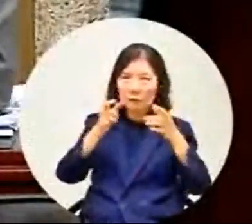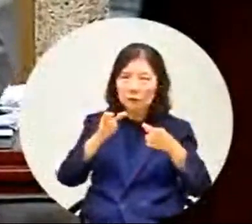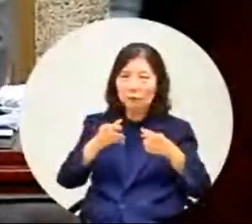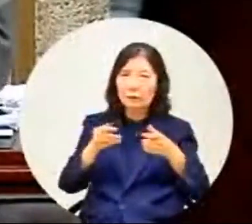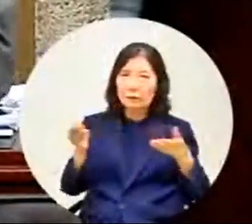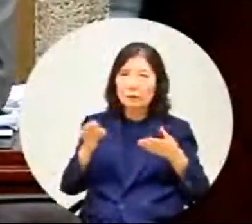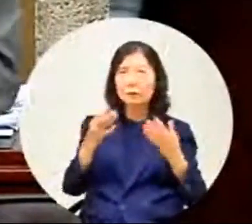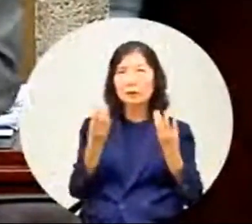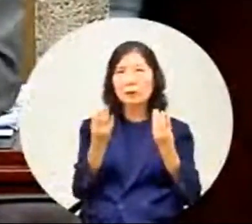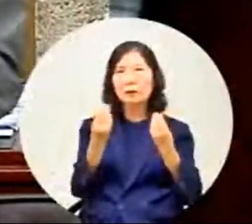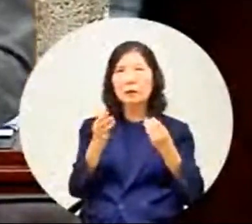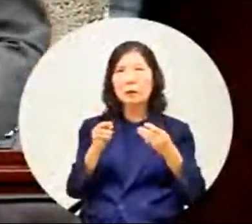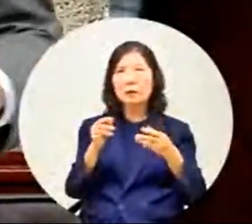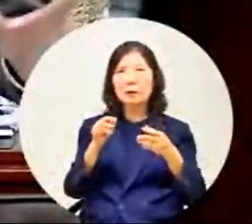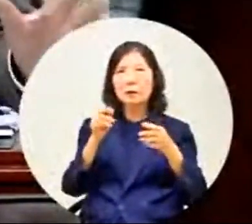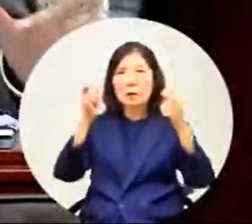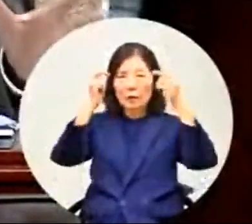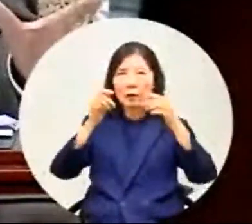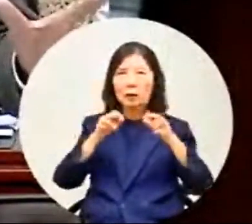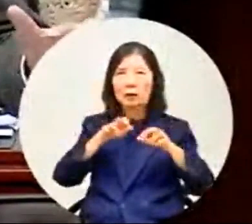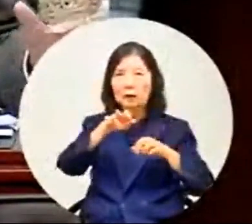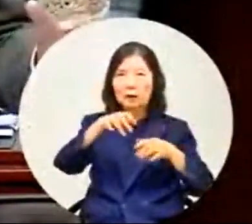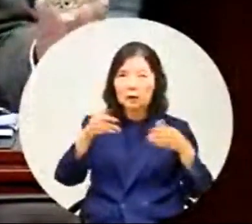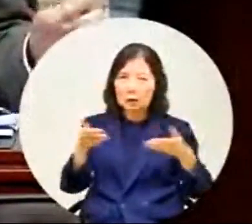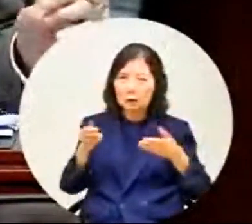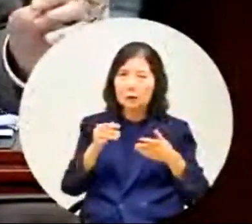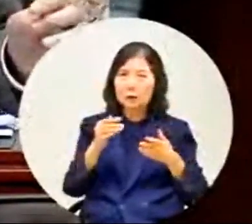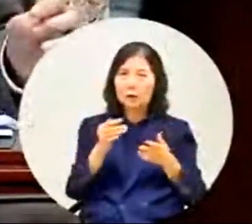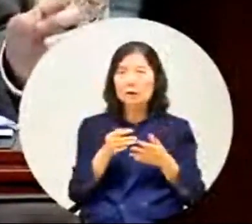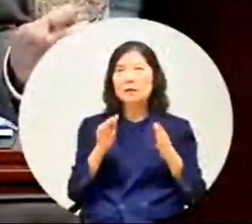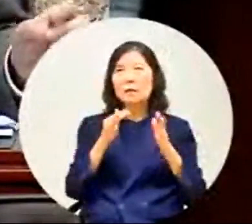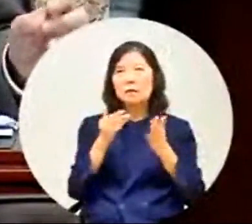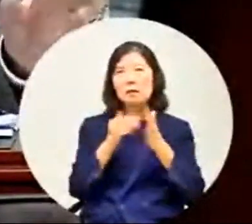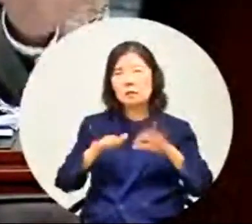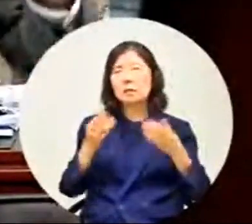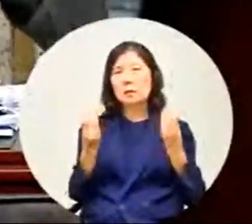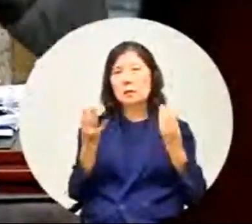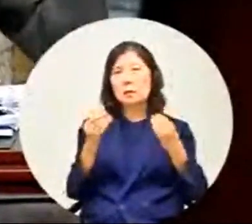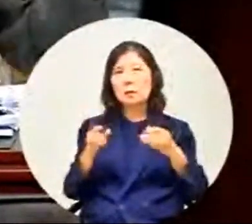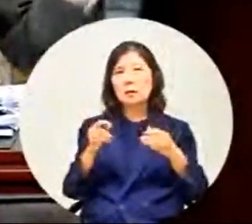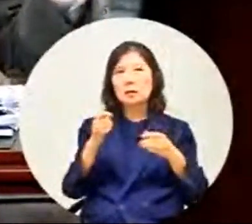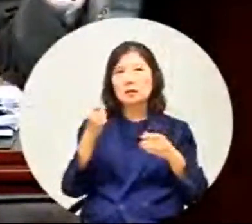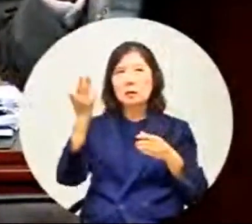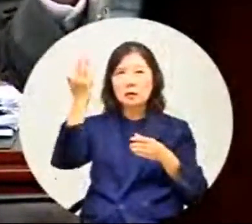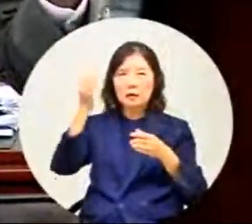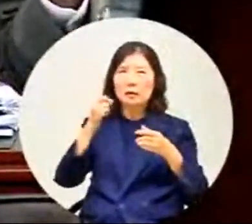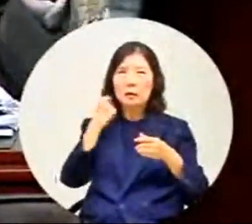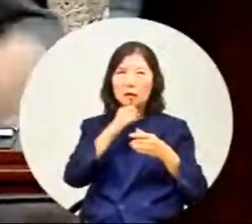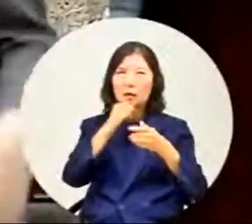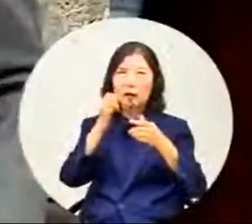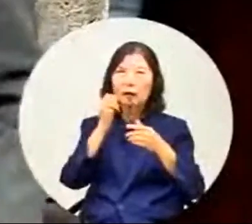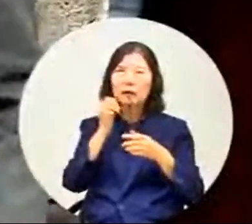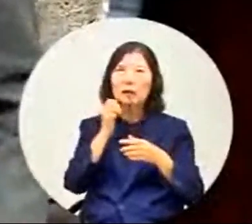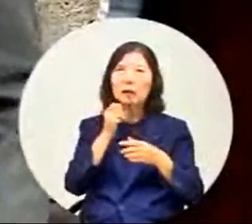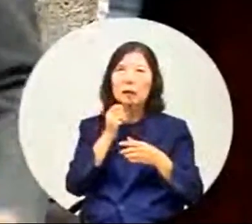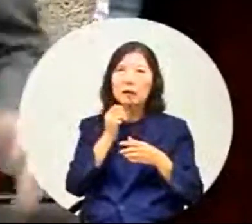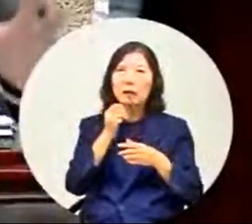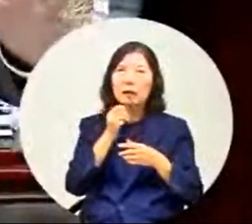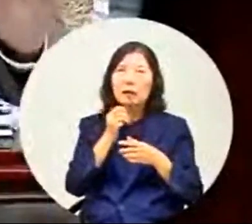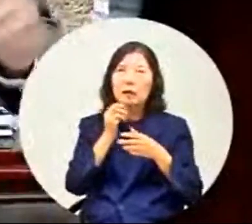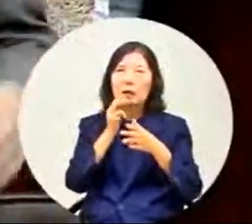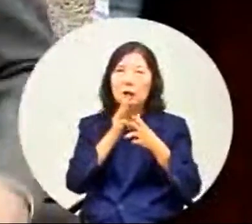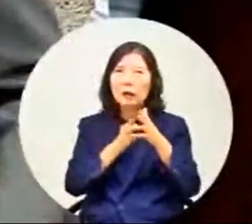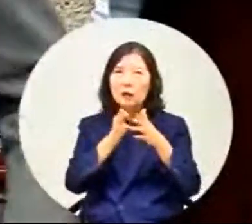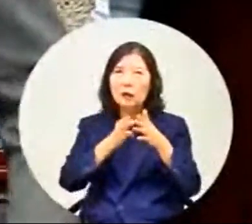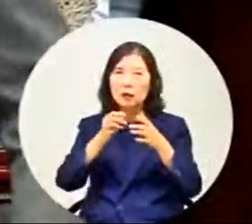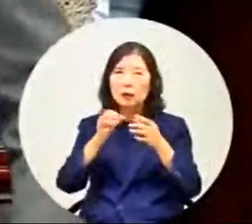开发，到现在也还没开发，这就造成当时去跟台铁谈的时候那个愿景。事实上已经不存在了，所以这